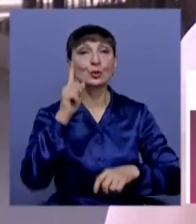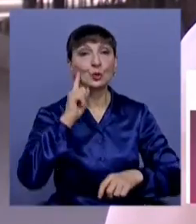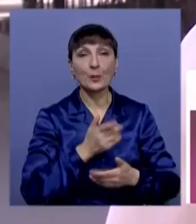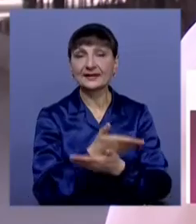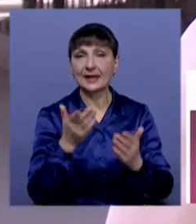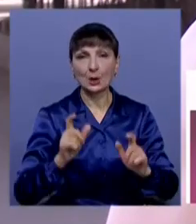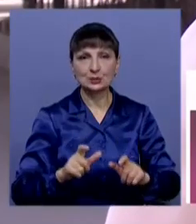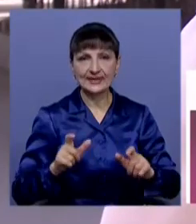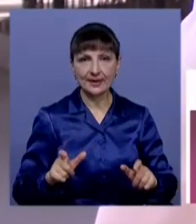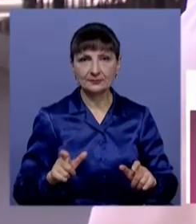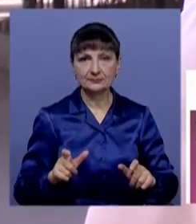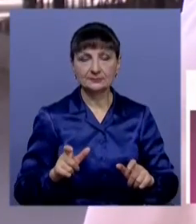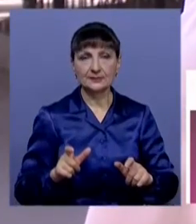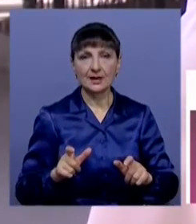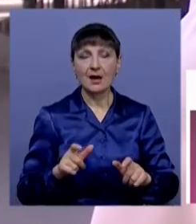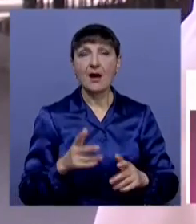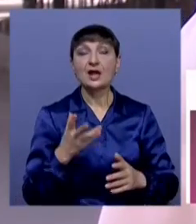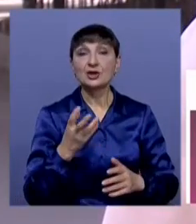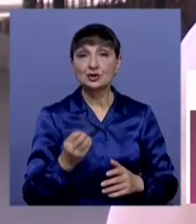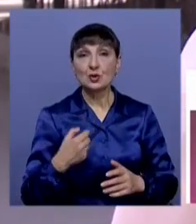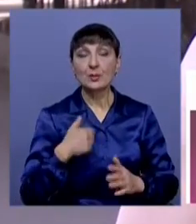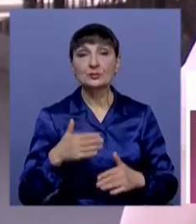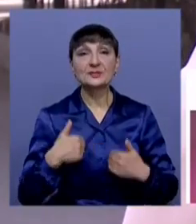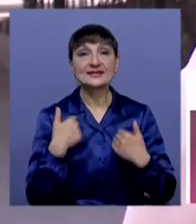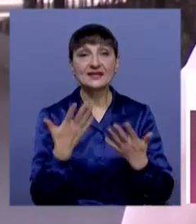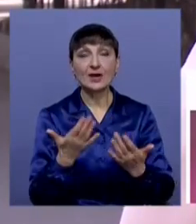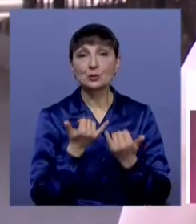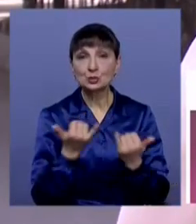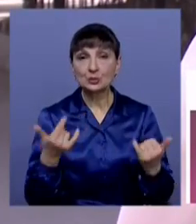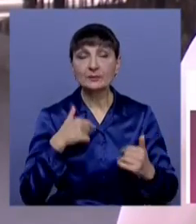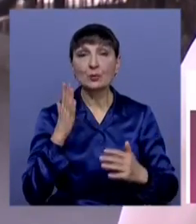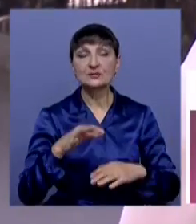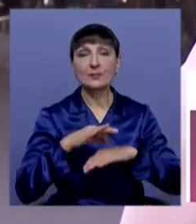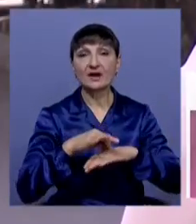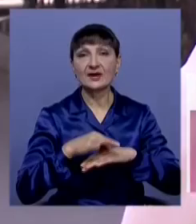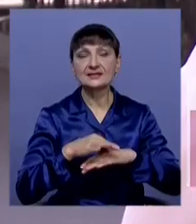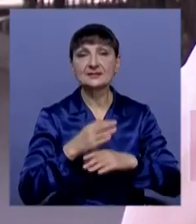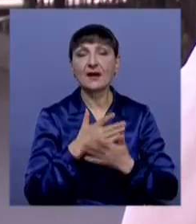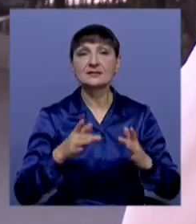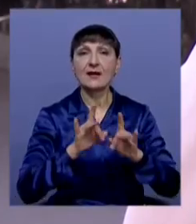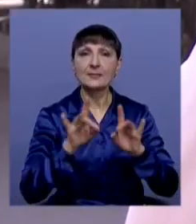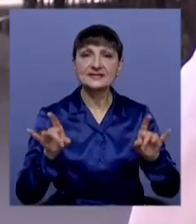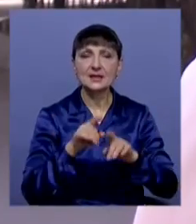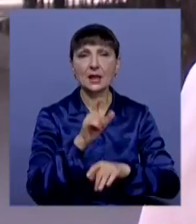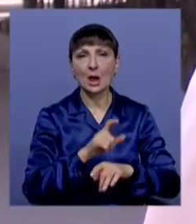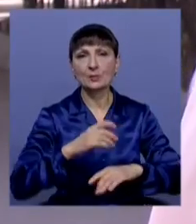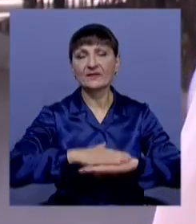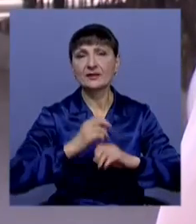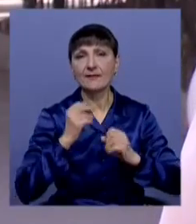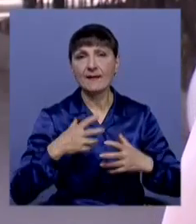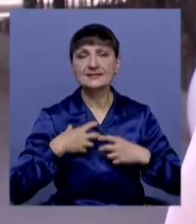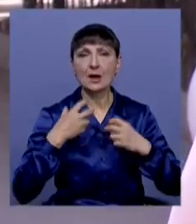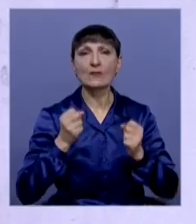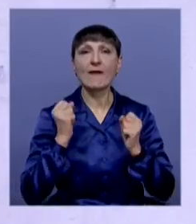них, во-первых. Во-вторых, помимо того, что мы будем предоставлять услуги, мы будем проводить санитарно-просветительную работу по оздоровлению